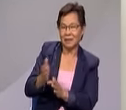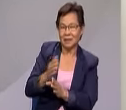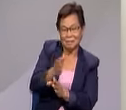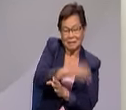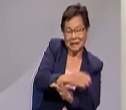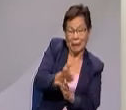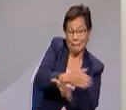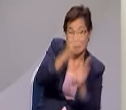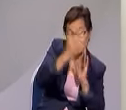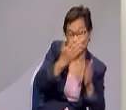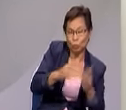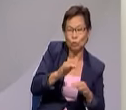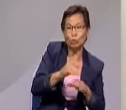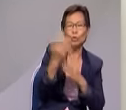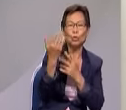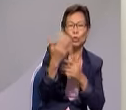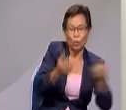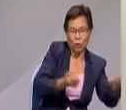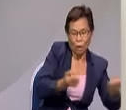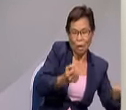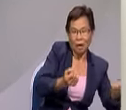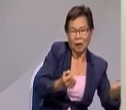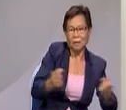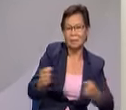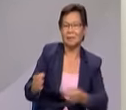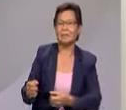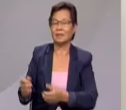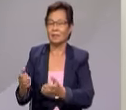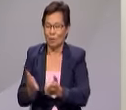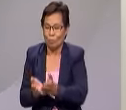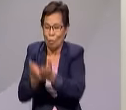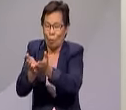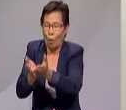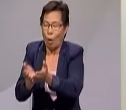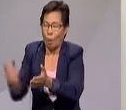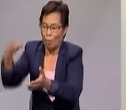kenderaan yang terlibat yang digunakan dipunggah masuk ke dalam kenderaan